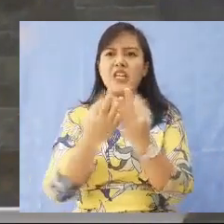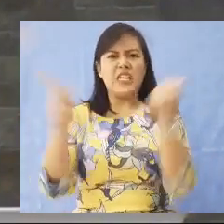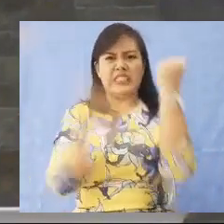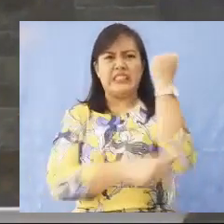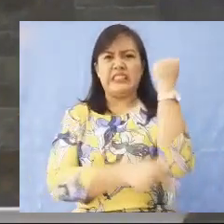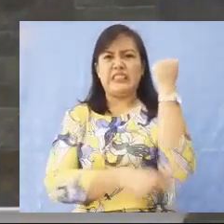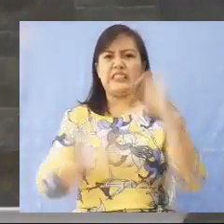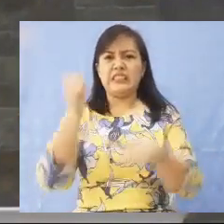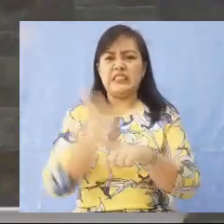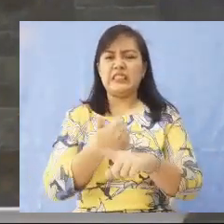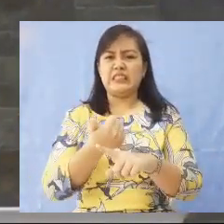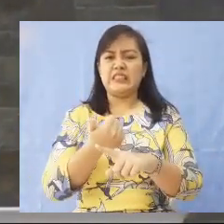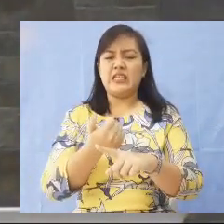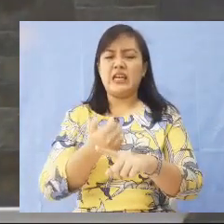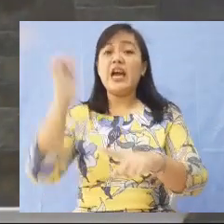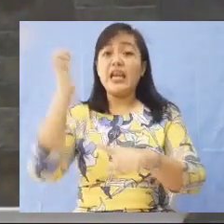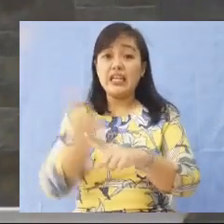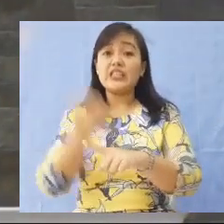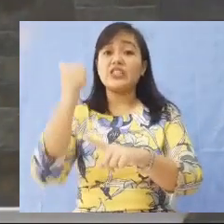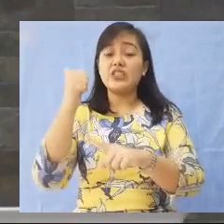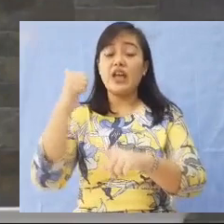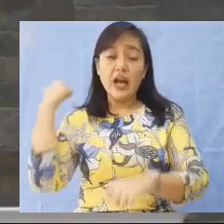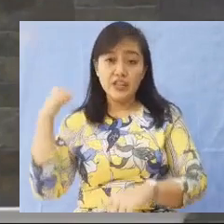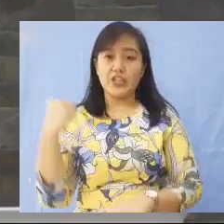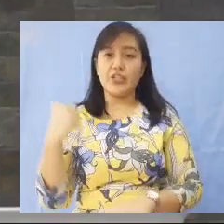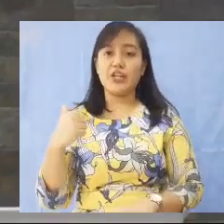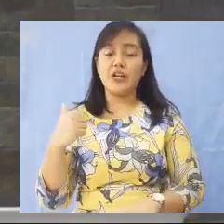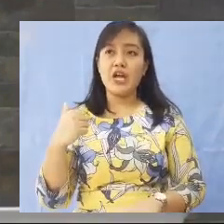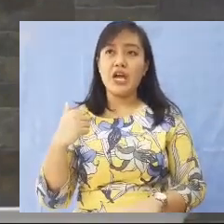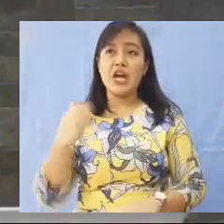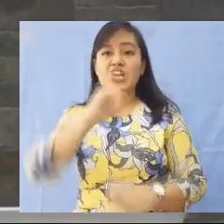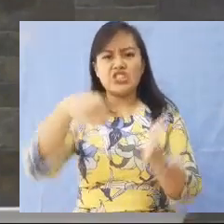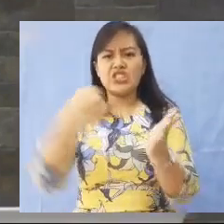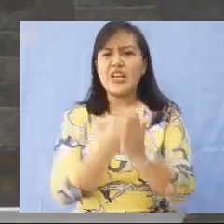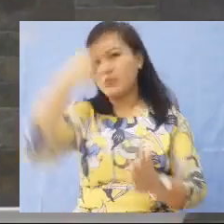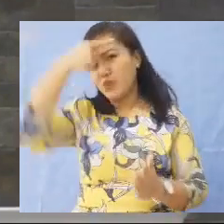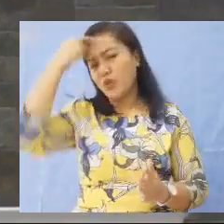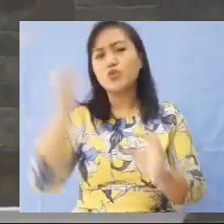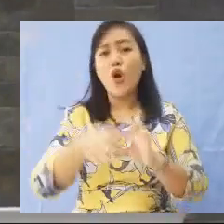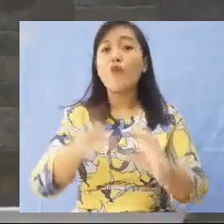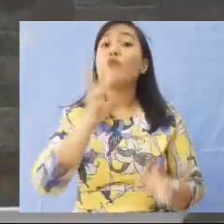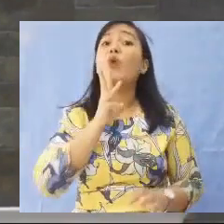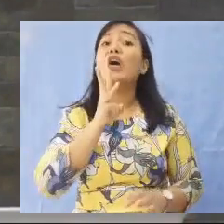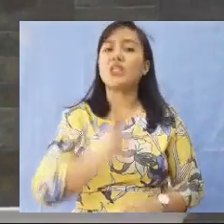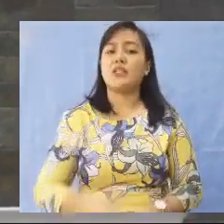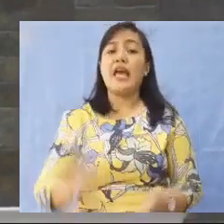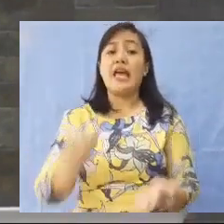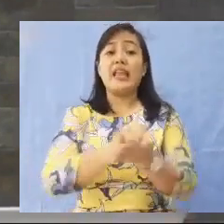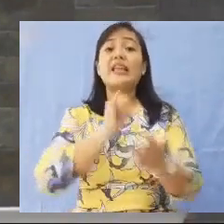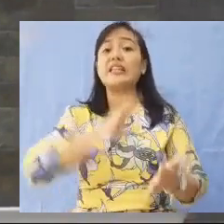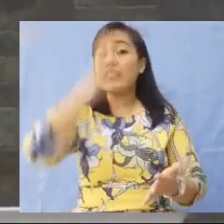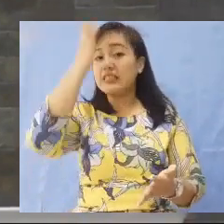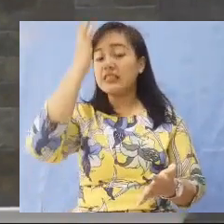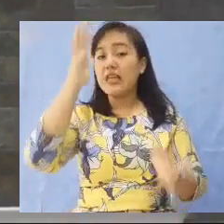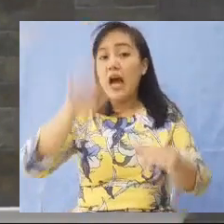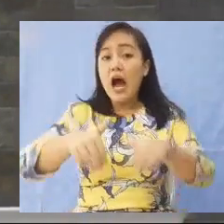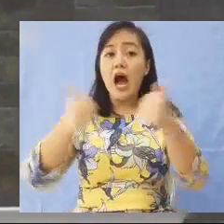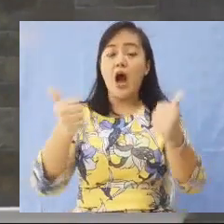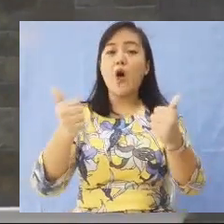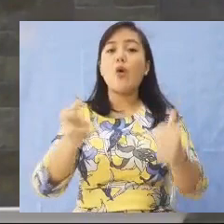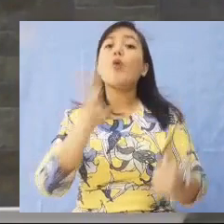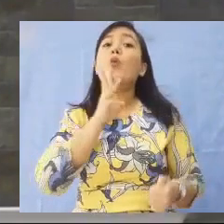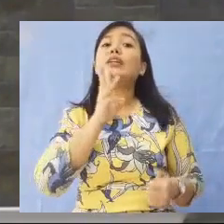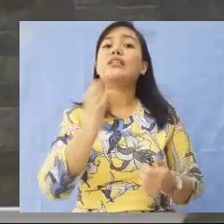balon? Naaalala nyo po yung pagkakataon kay Abraham at saka yung sa mga herdsmen ni